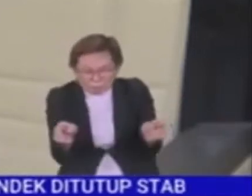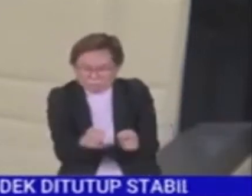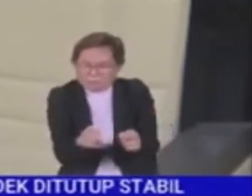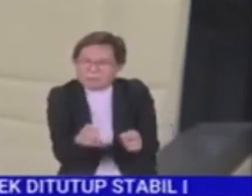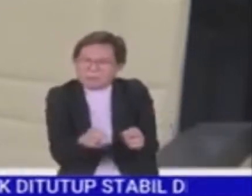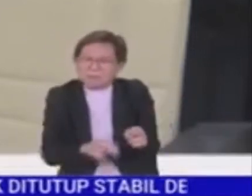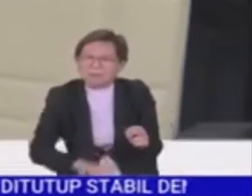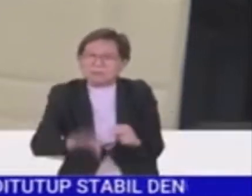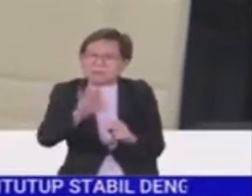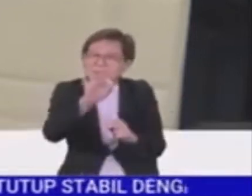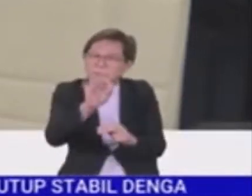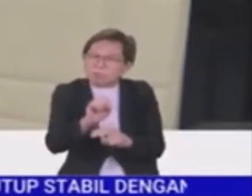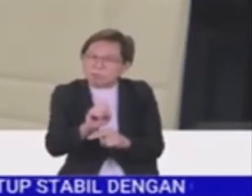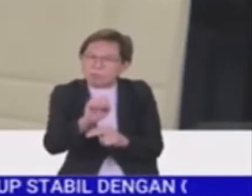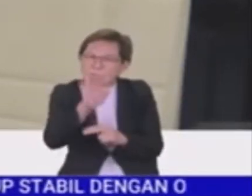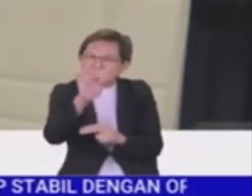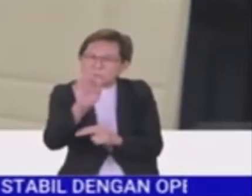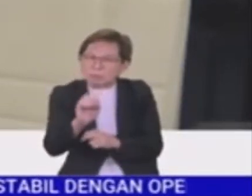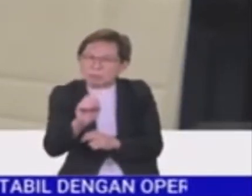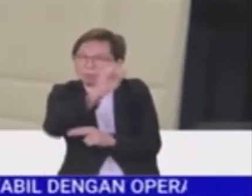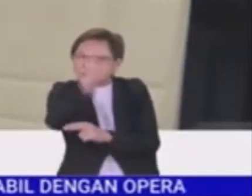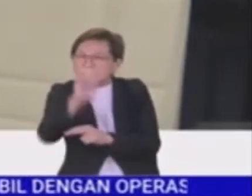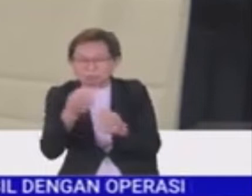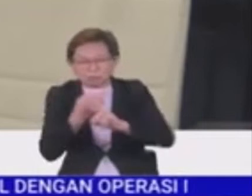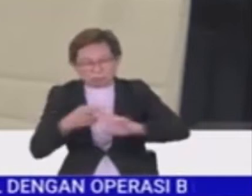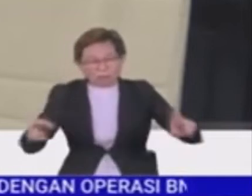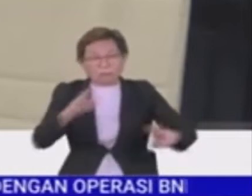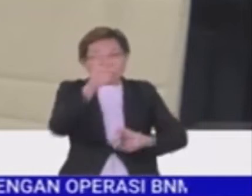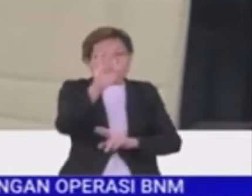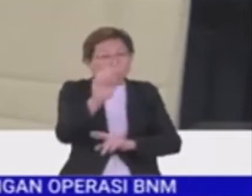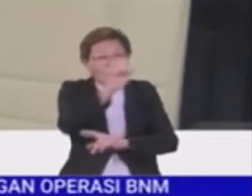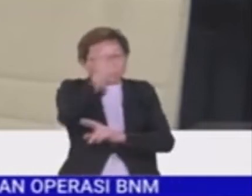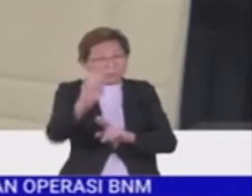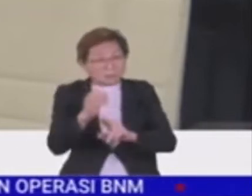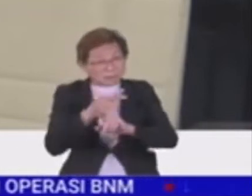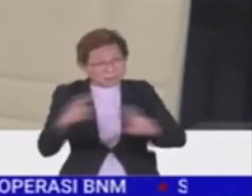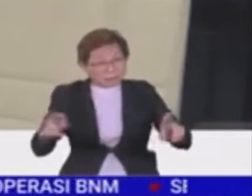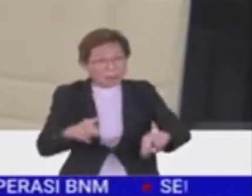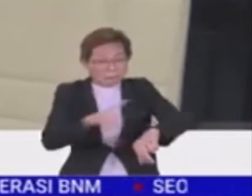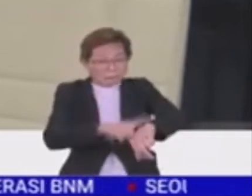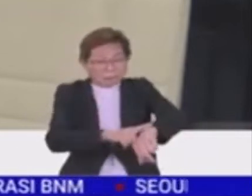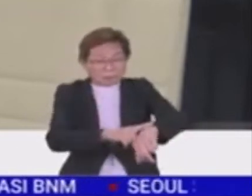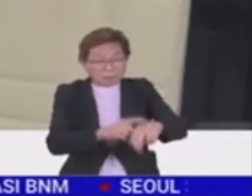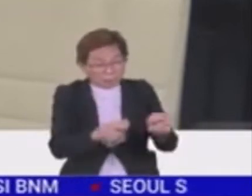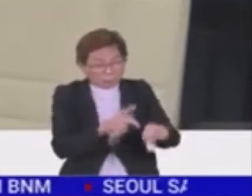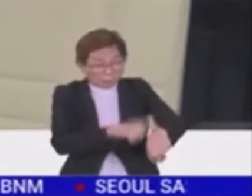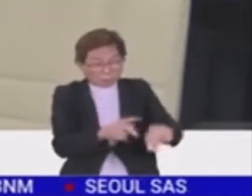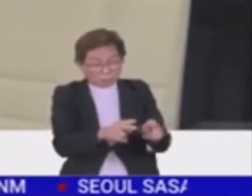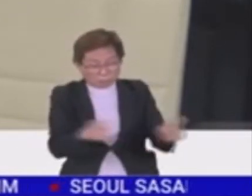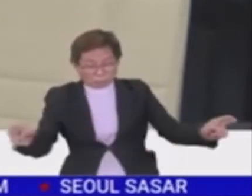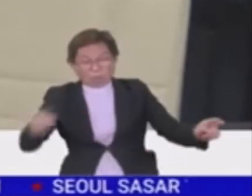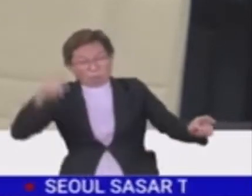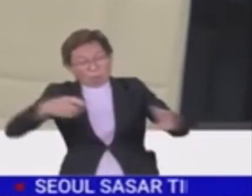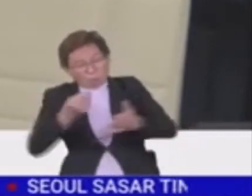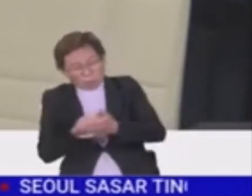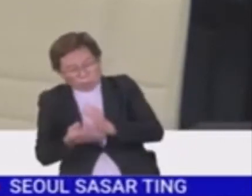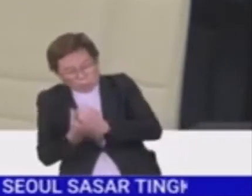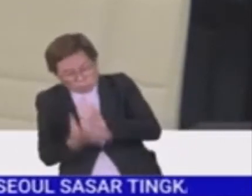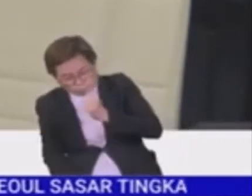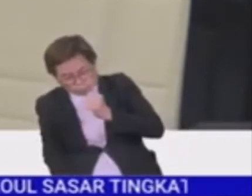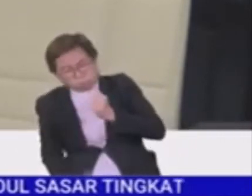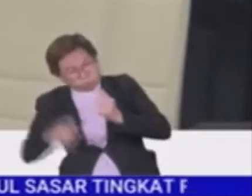dalam 90% dah siap. Dan yang jangka panjang ni kita perlukan peruntukan yang besar lah.